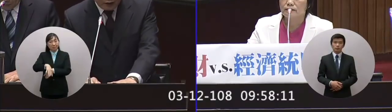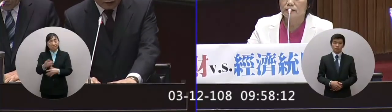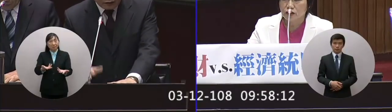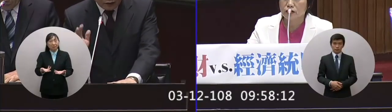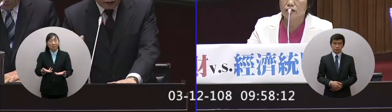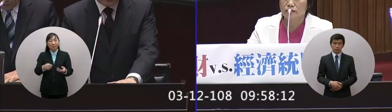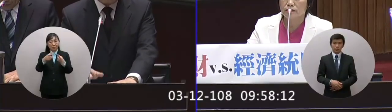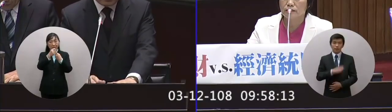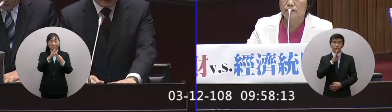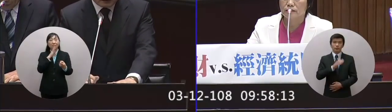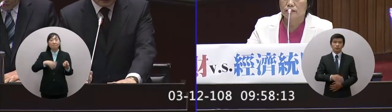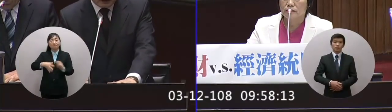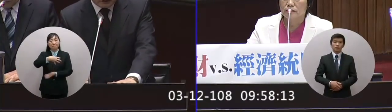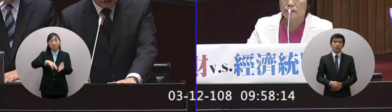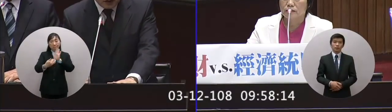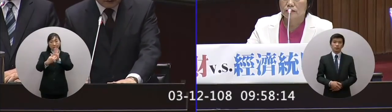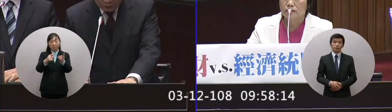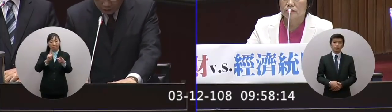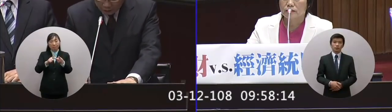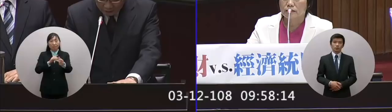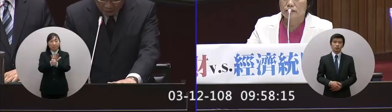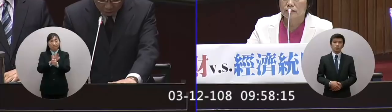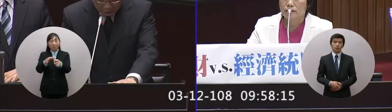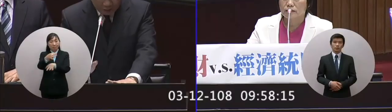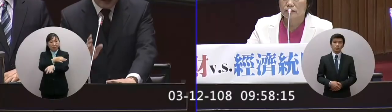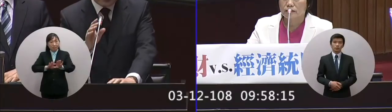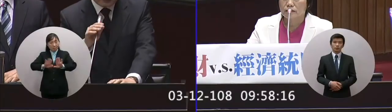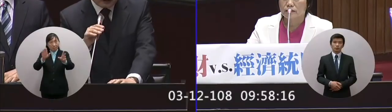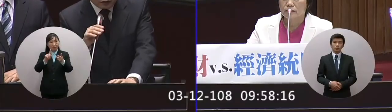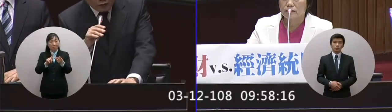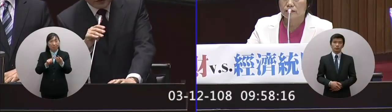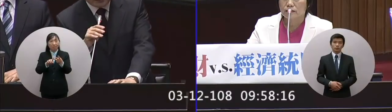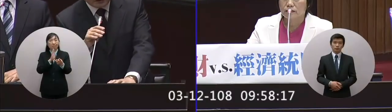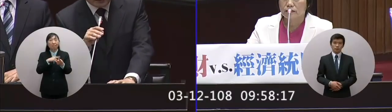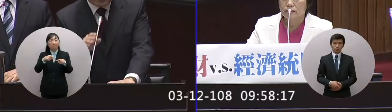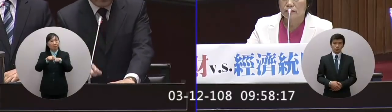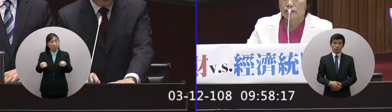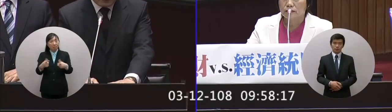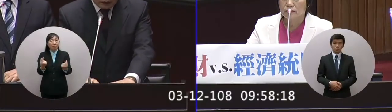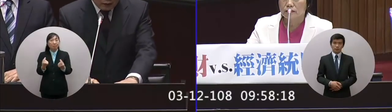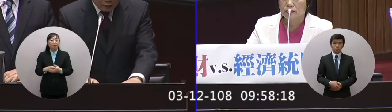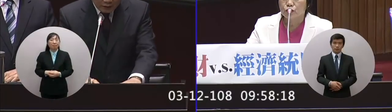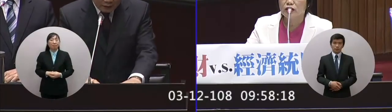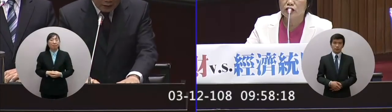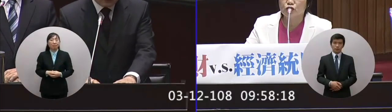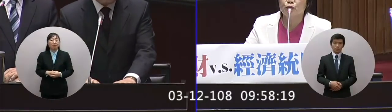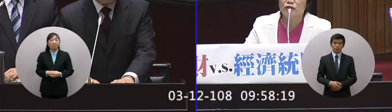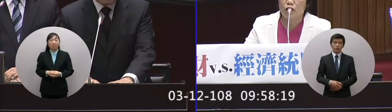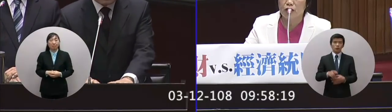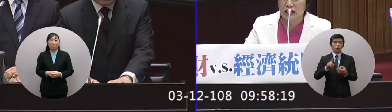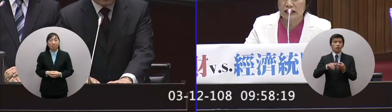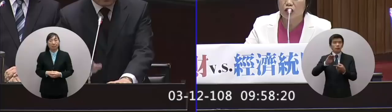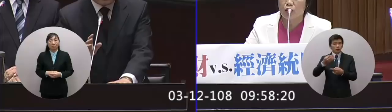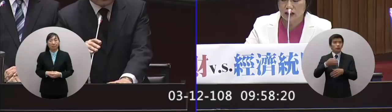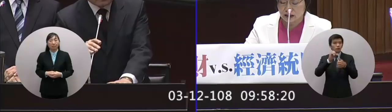是洗钱防治，第二个是促进经济投资哈，经济发展就业，第三个就是公平性的问题。那原则上， 但是苏